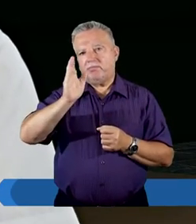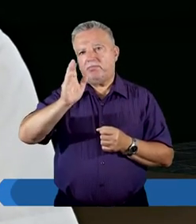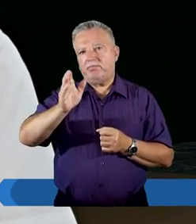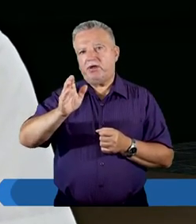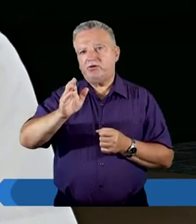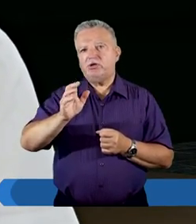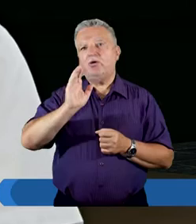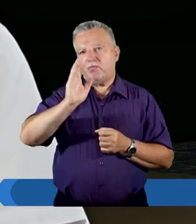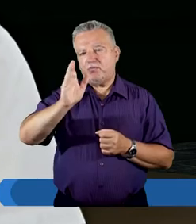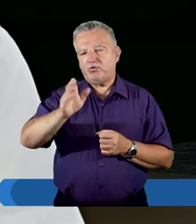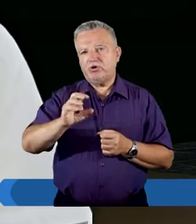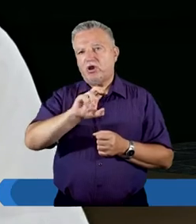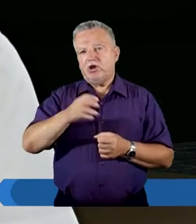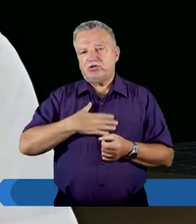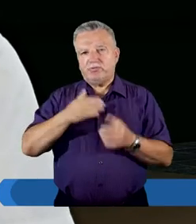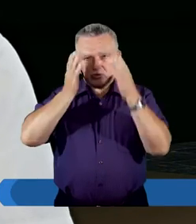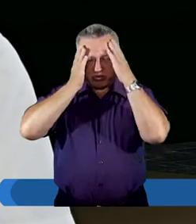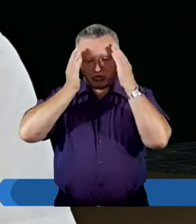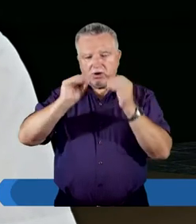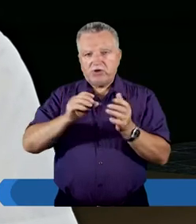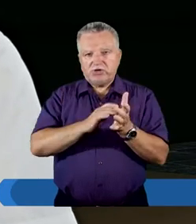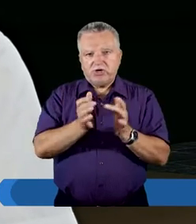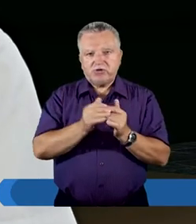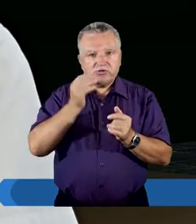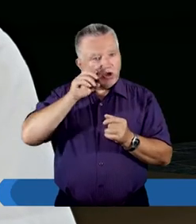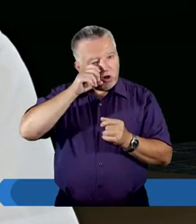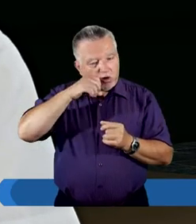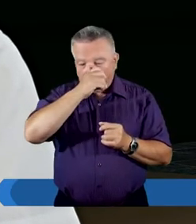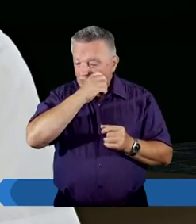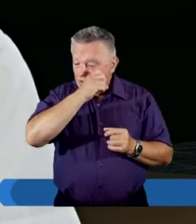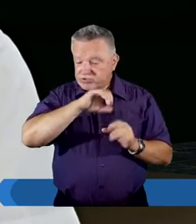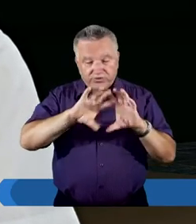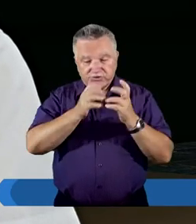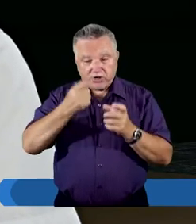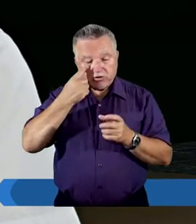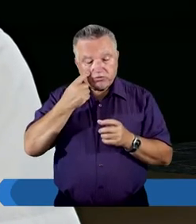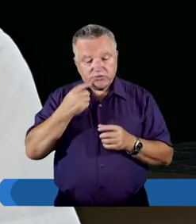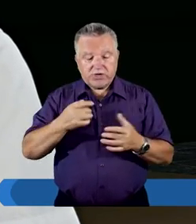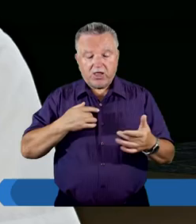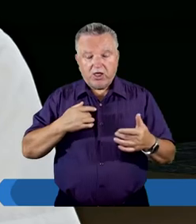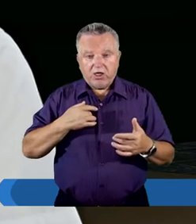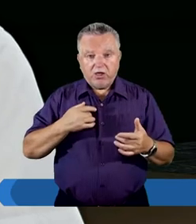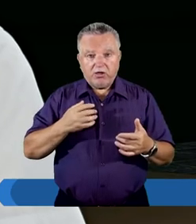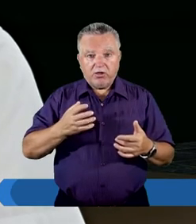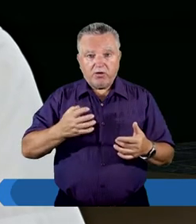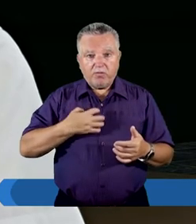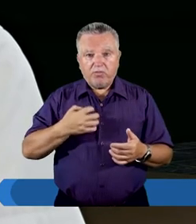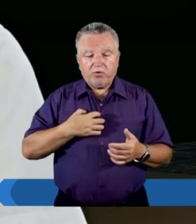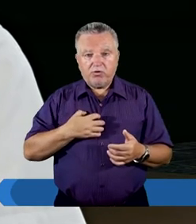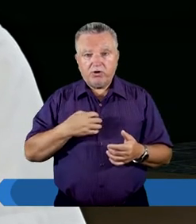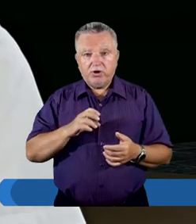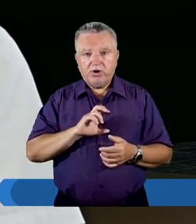miał świadomość, że Pan Jezus obetrze wszelką łzę, czyli to ten ból, stratę czy tak dalej, którą